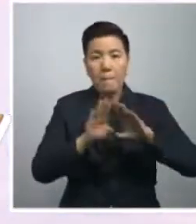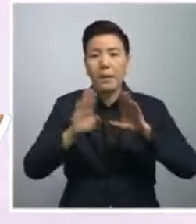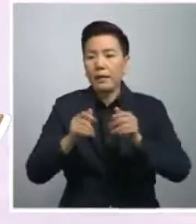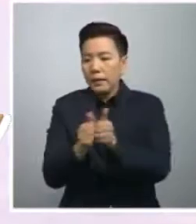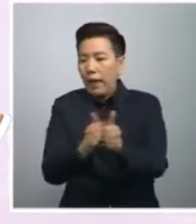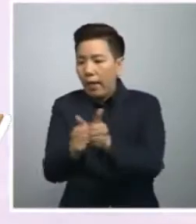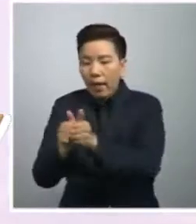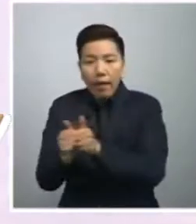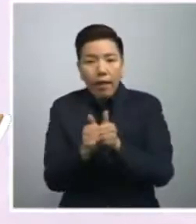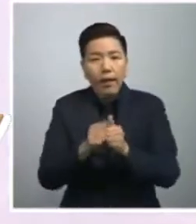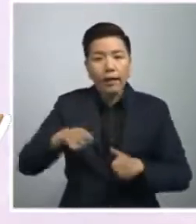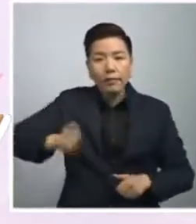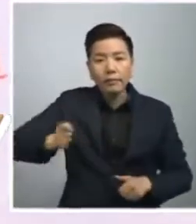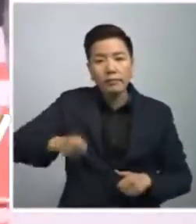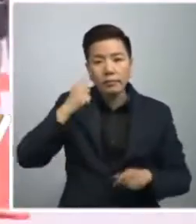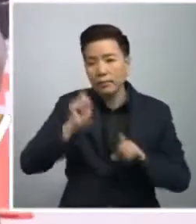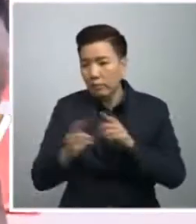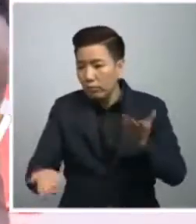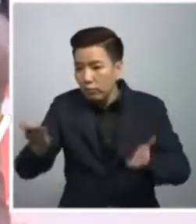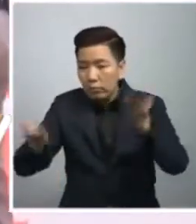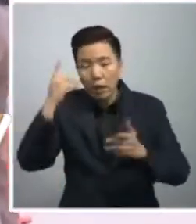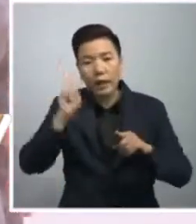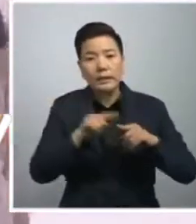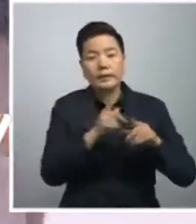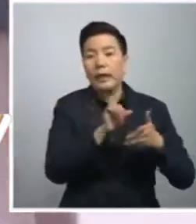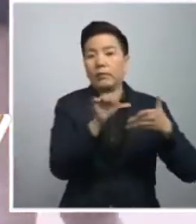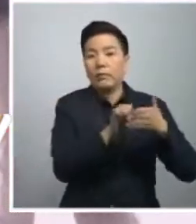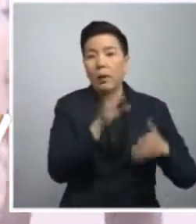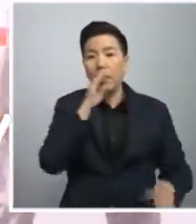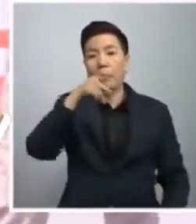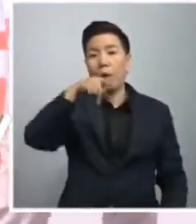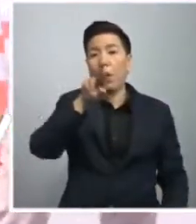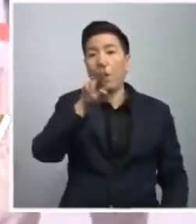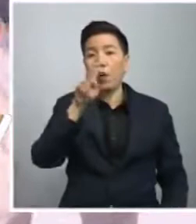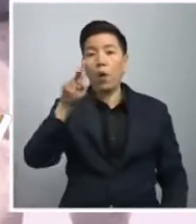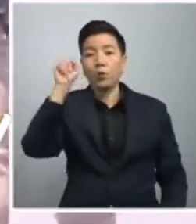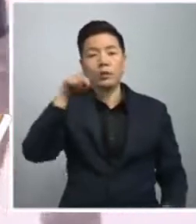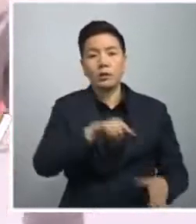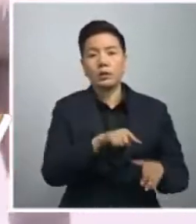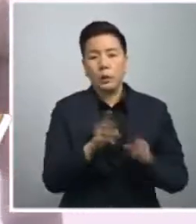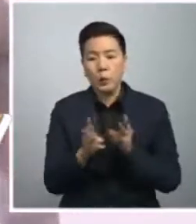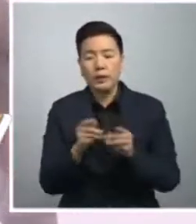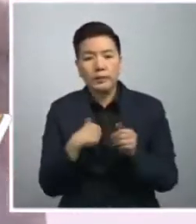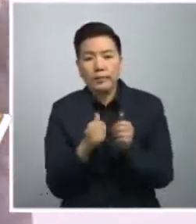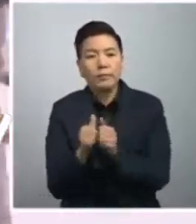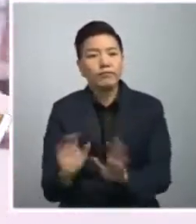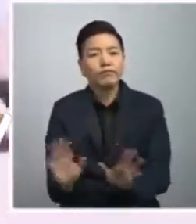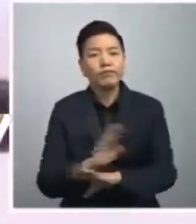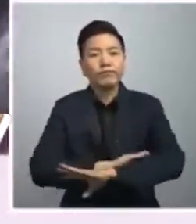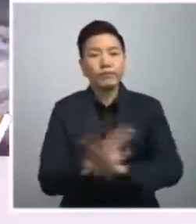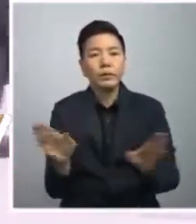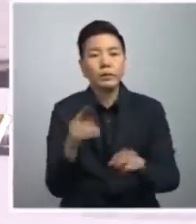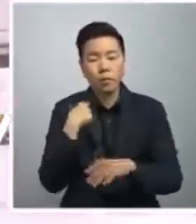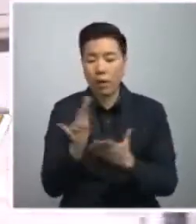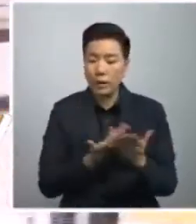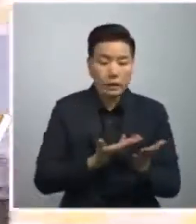ประมูลหรือการเข้า e-bidding แต่ถูกแก้ไขว่าตราบใดที่ยังมีพรก.ฉุกเฉินไม่ต้องใช้วิธีการ e-bidding ครับแต่ให้ส